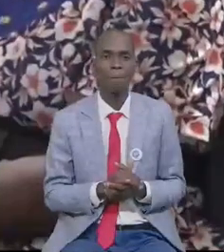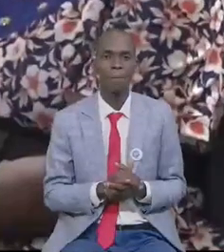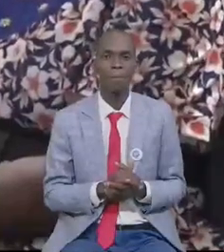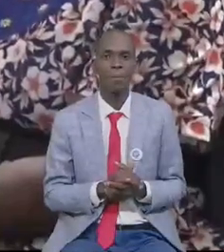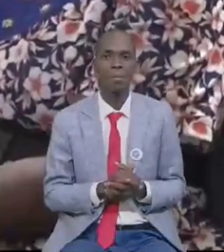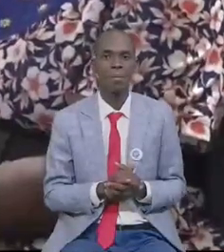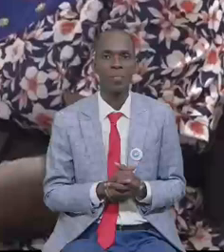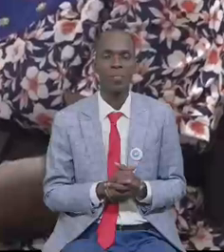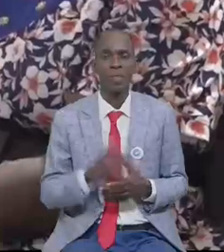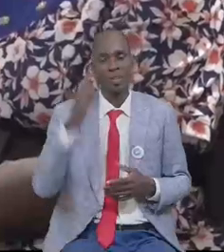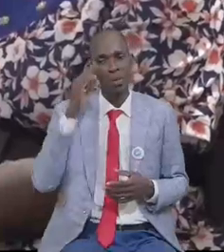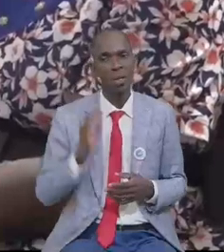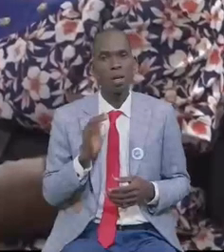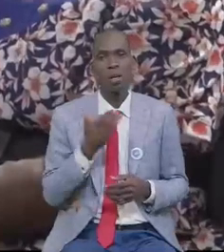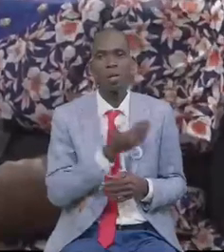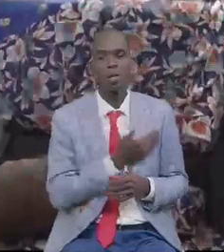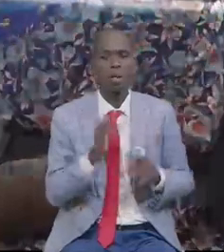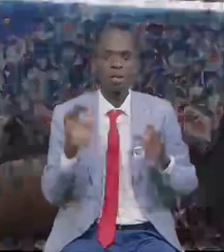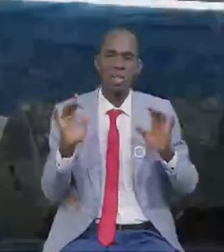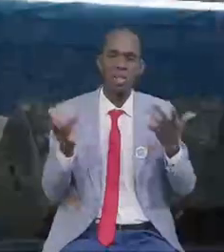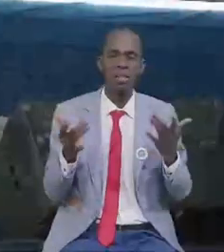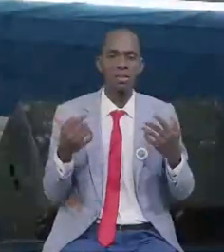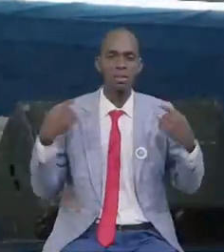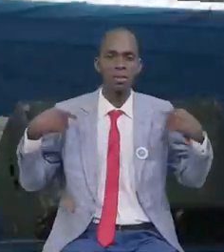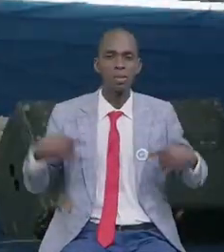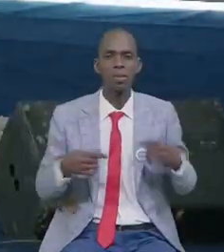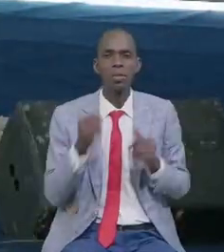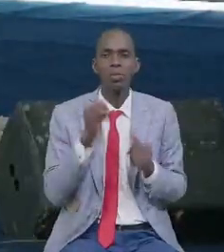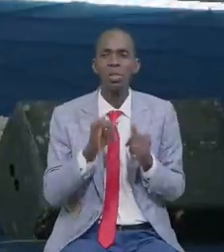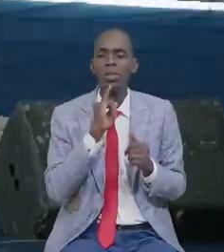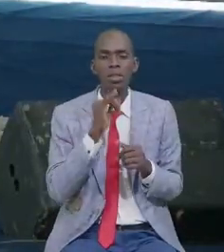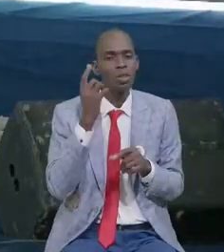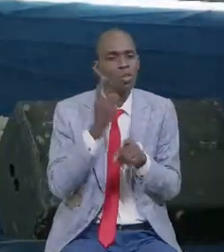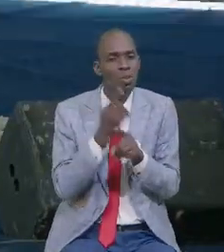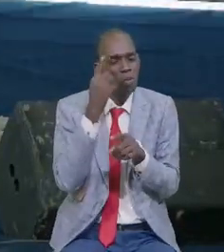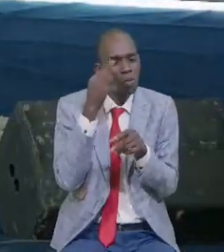Car nos légères afflictions du moment présent